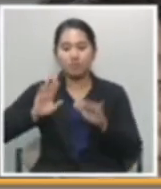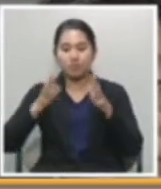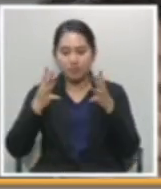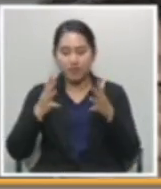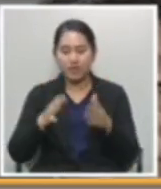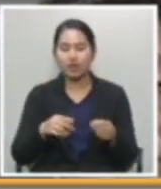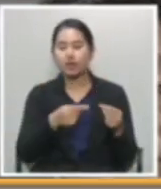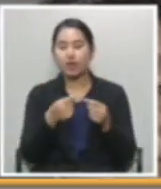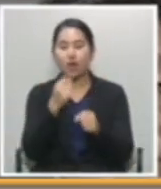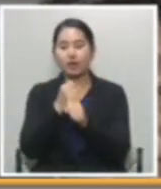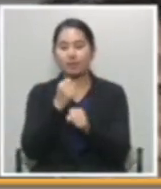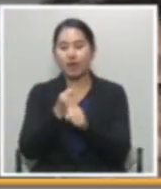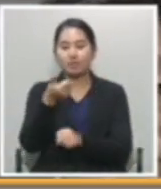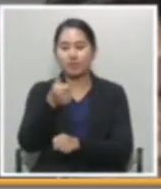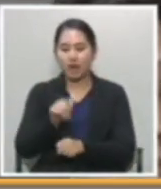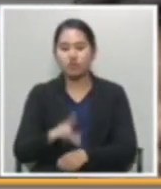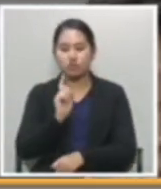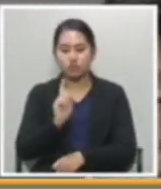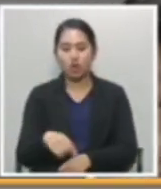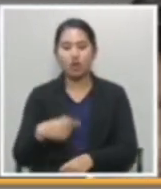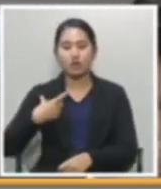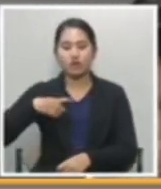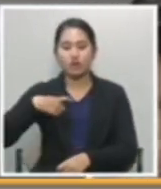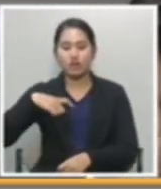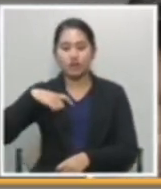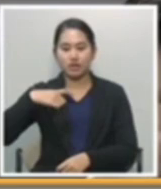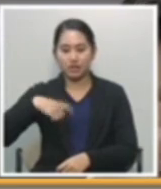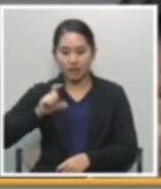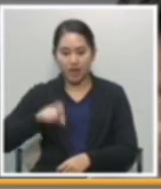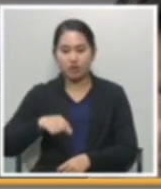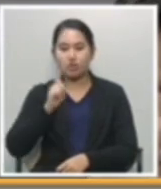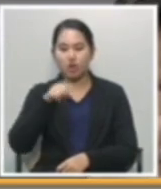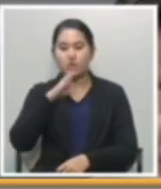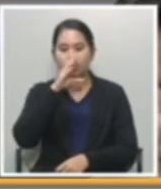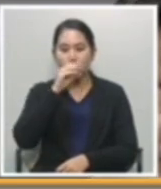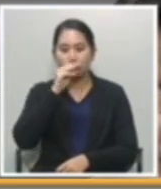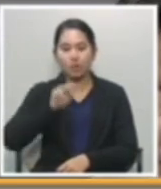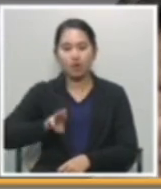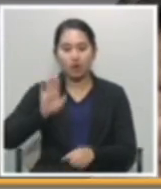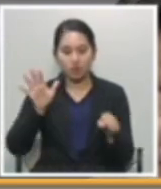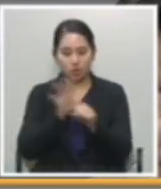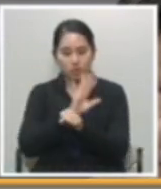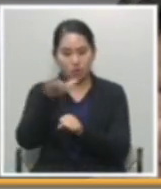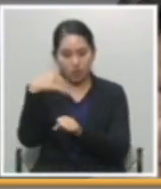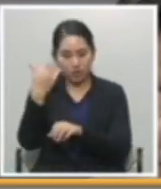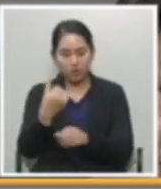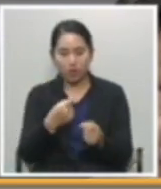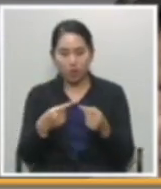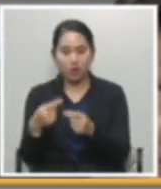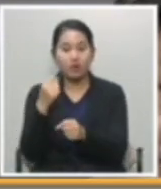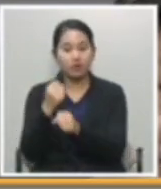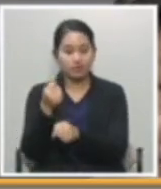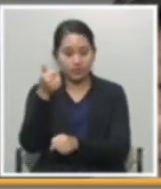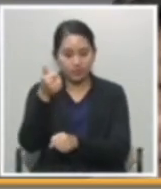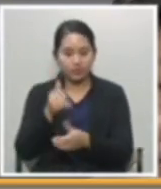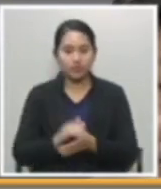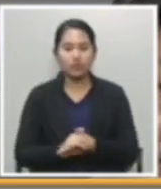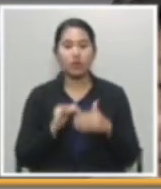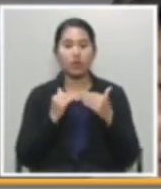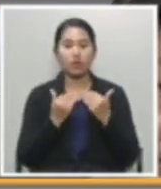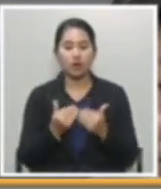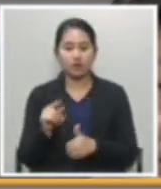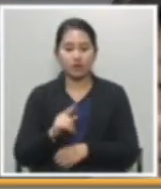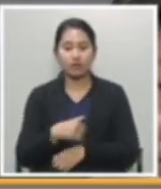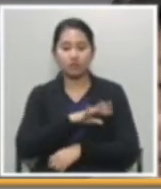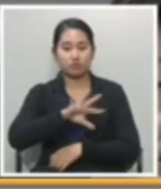ะครับจนกระทั่งถวายสัตว์เสร็จแล้วนะจะถึงจะกระทำได้เงินข้อเท็จจริงในปัจจุบันเนี่ยนะก็เป็นที่